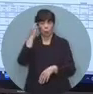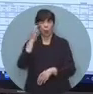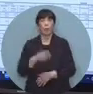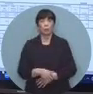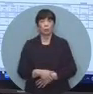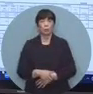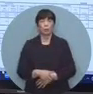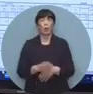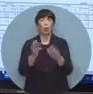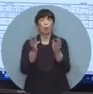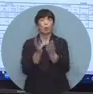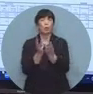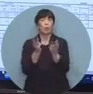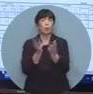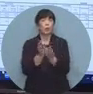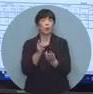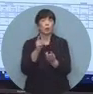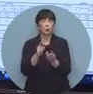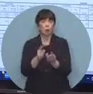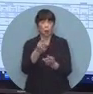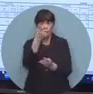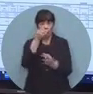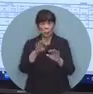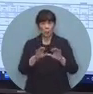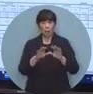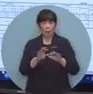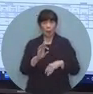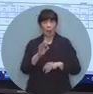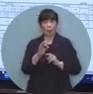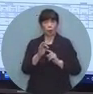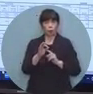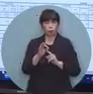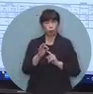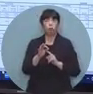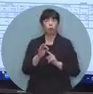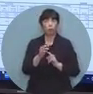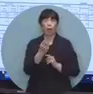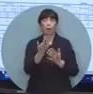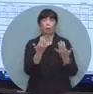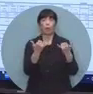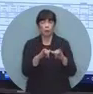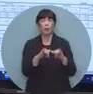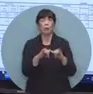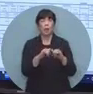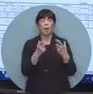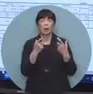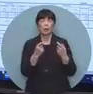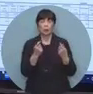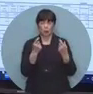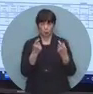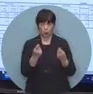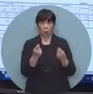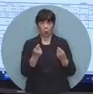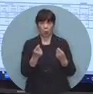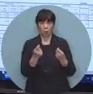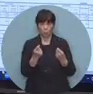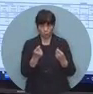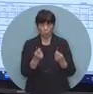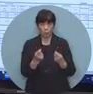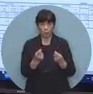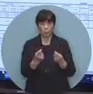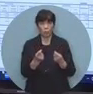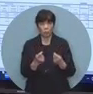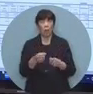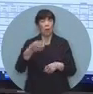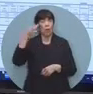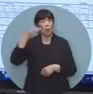やっぱりこの数値というのはえ被害学金額とかですねまやっぱりあの都民のえ目にちゃんとえ見せられるようにというかちゃんと都民が